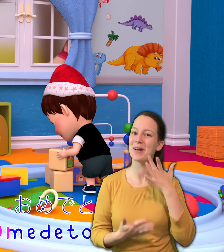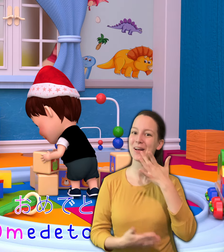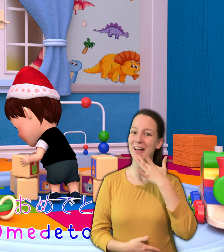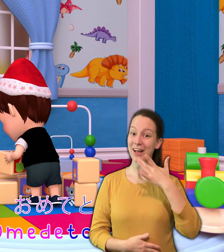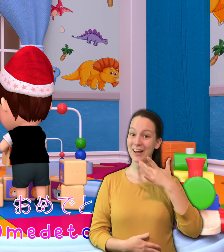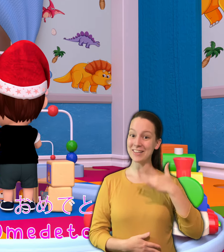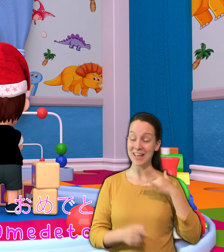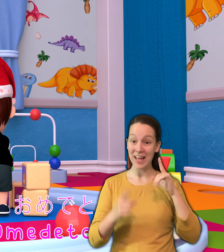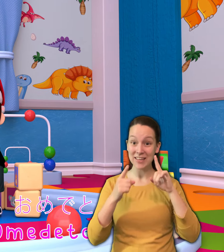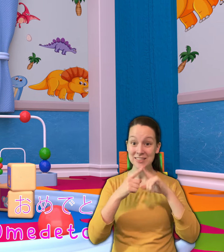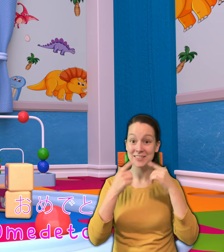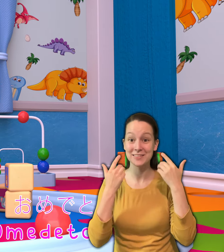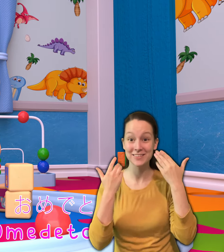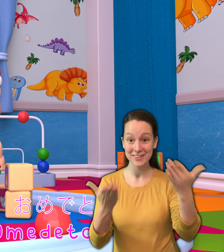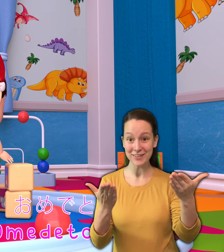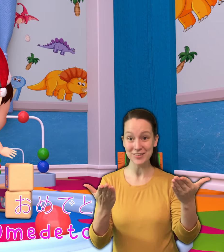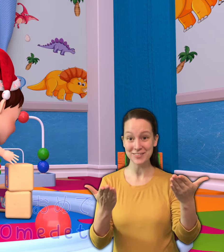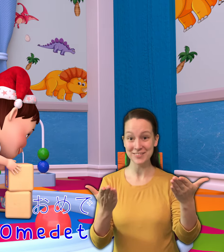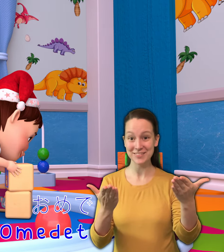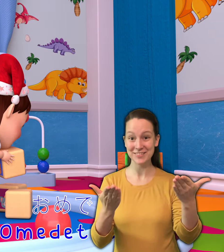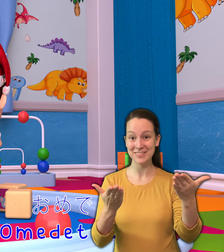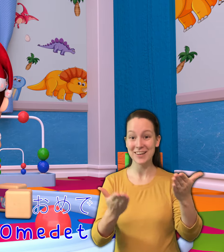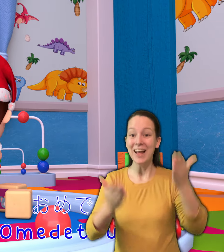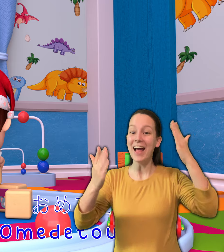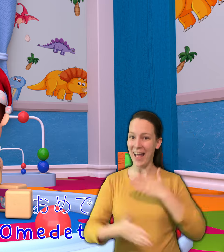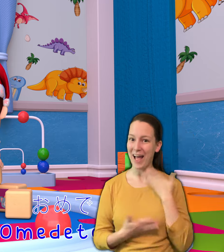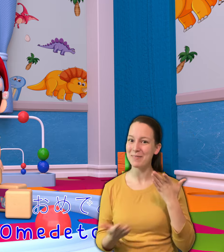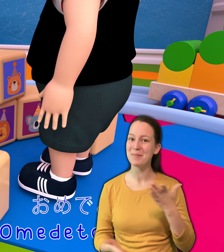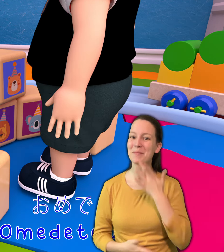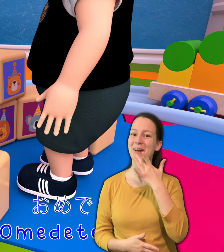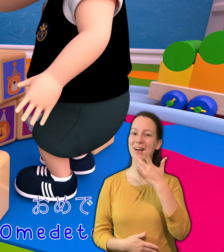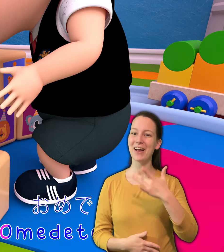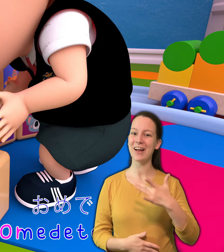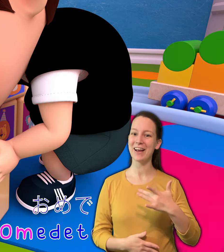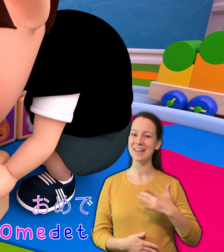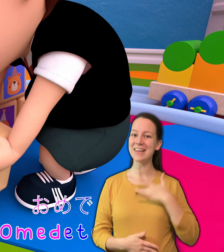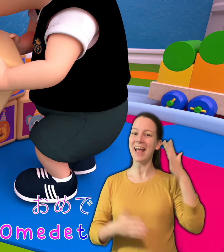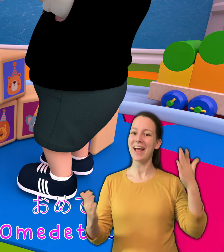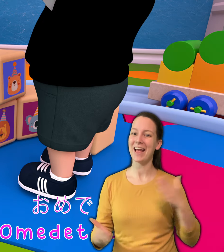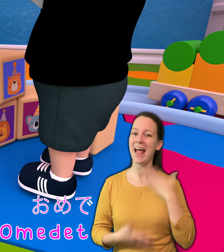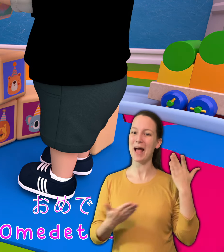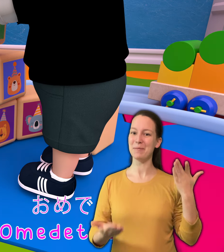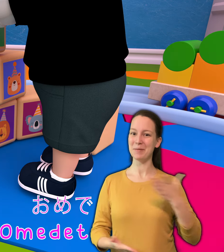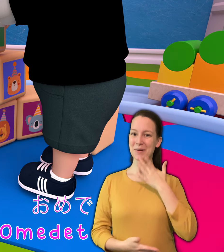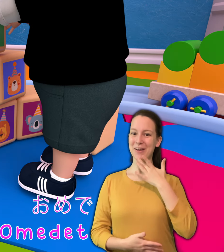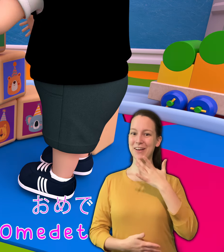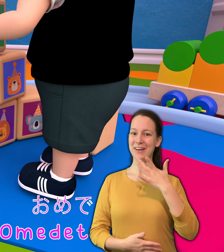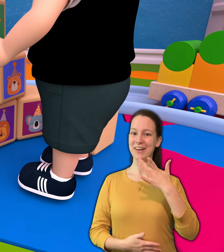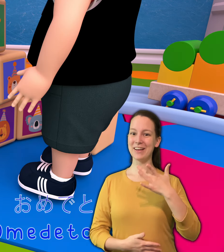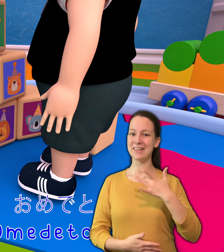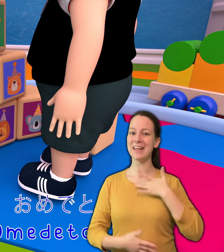誕生日おめでとう誕生誕生日おめでとう